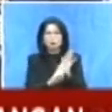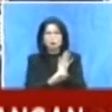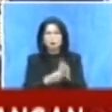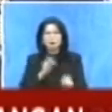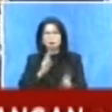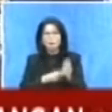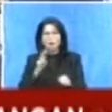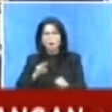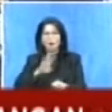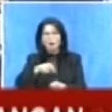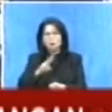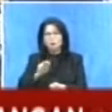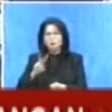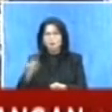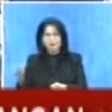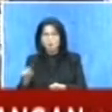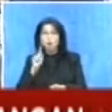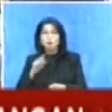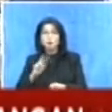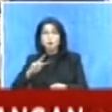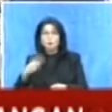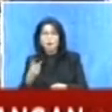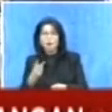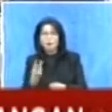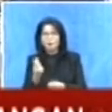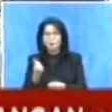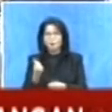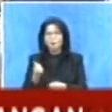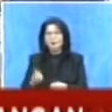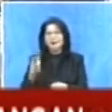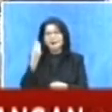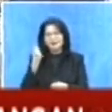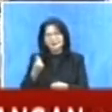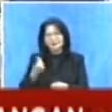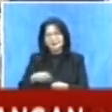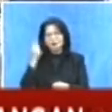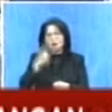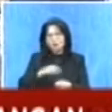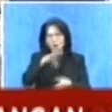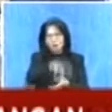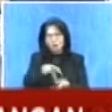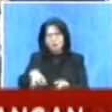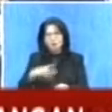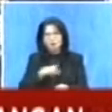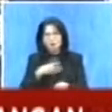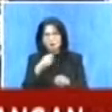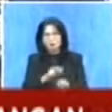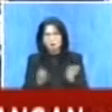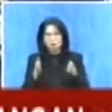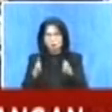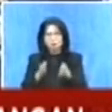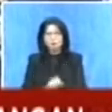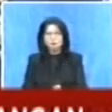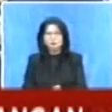2021 membawa angin segar perubahan pengelolaan dana otonomi khusus yang lebih baik. Perpanjangan dan